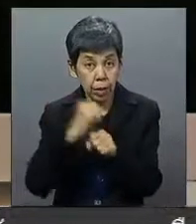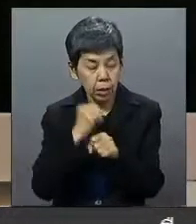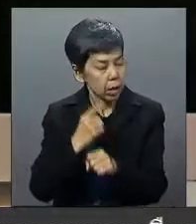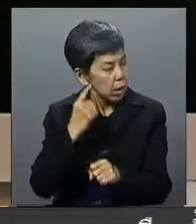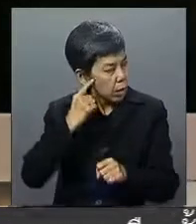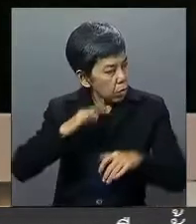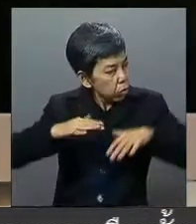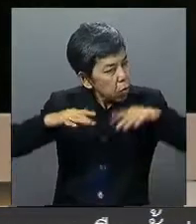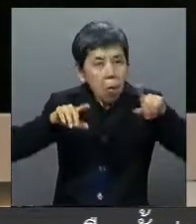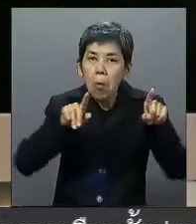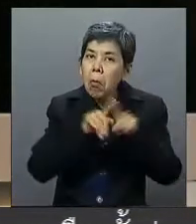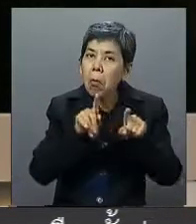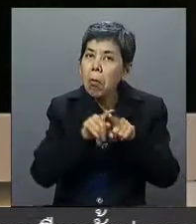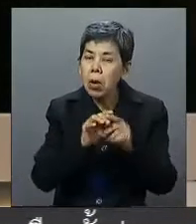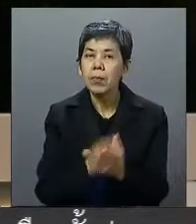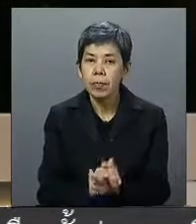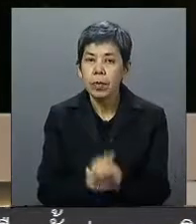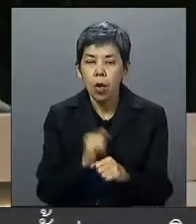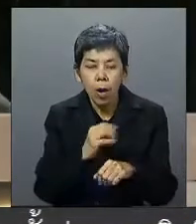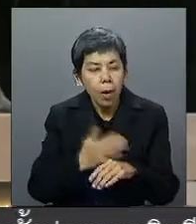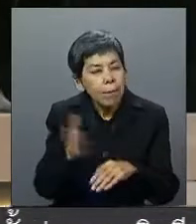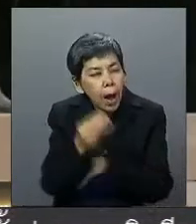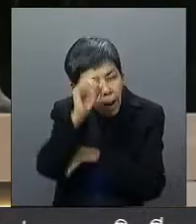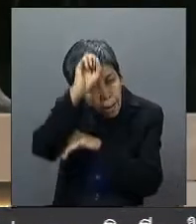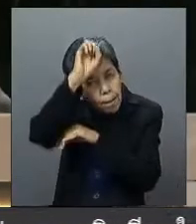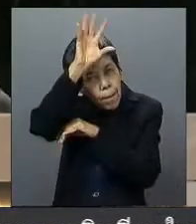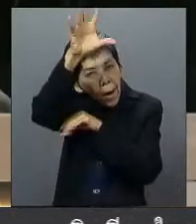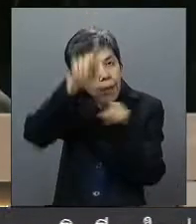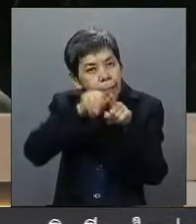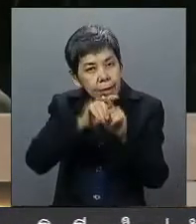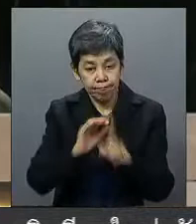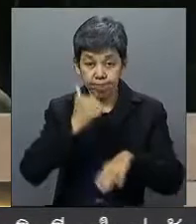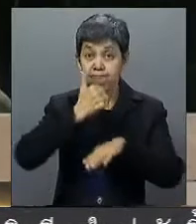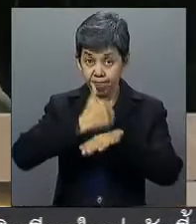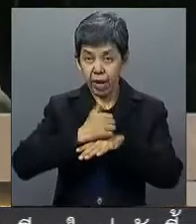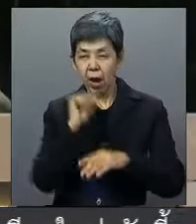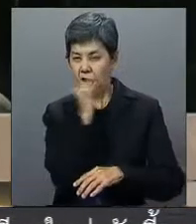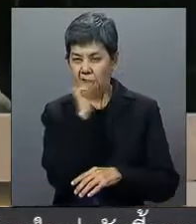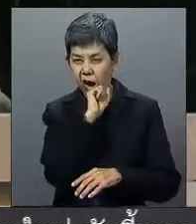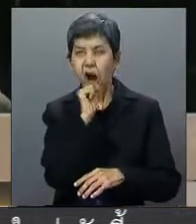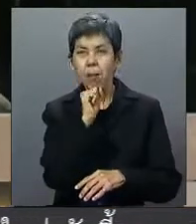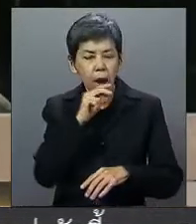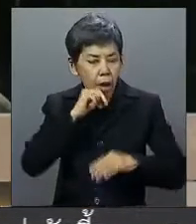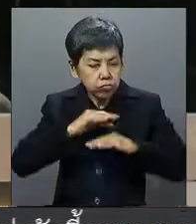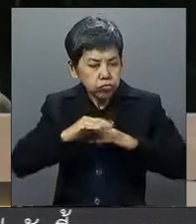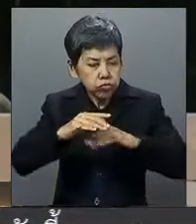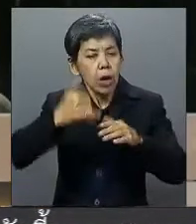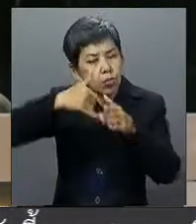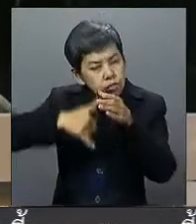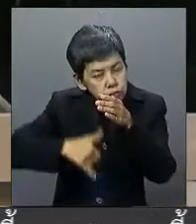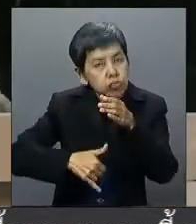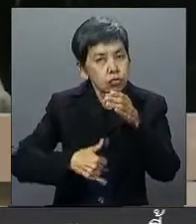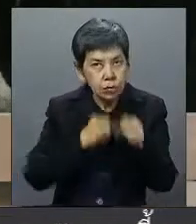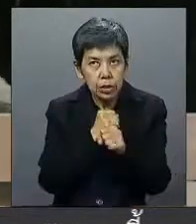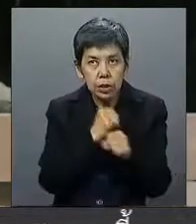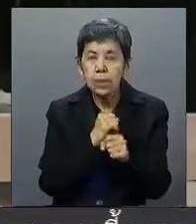นตรีที่คล้ายกับการส่งเสียงของวานขณะที่นักร้องนำของวงก็ร้องเพลงทั้งบนผิวน้ำและใต้น้ำเพื่อประกอบ